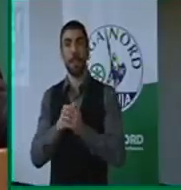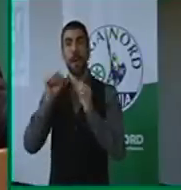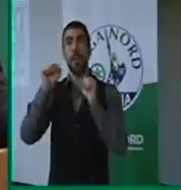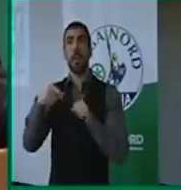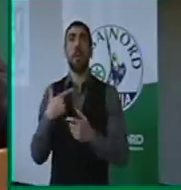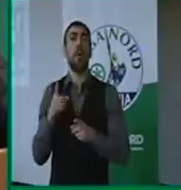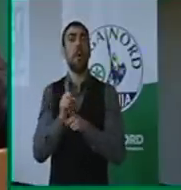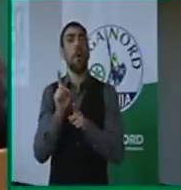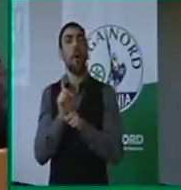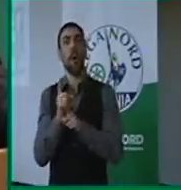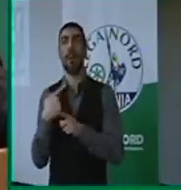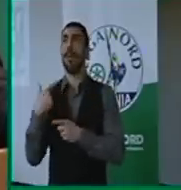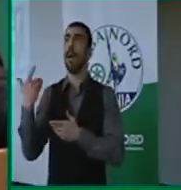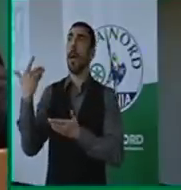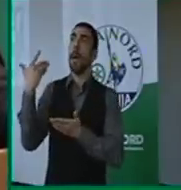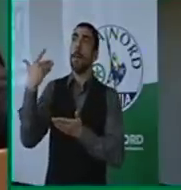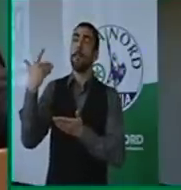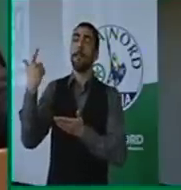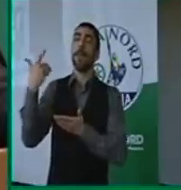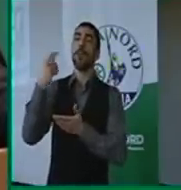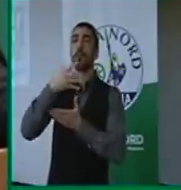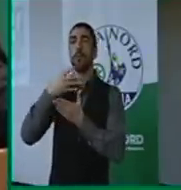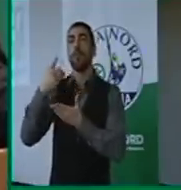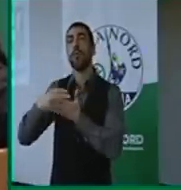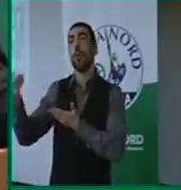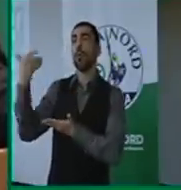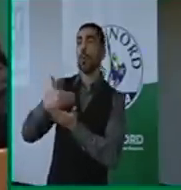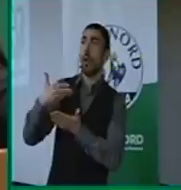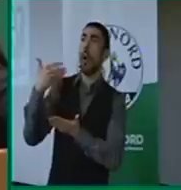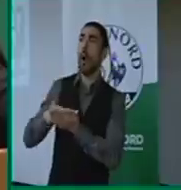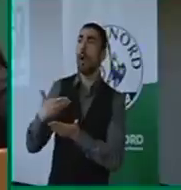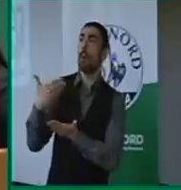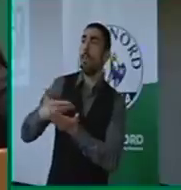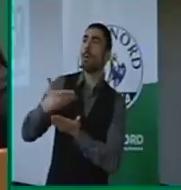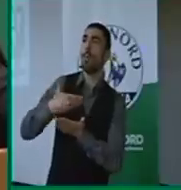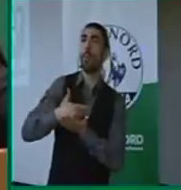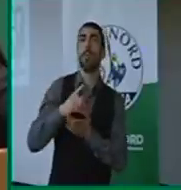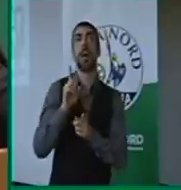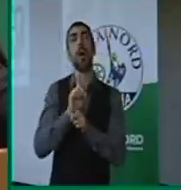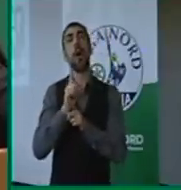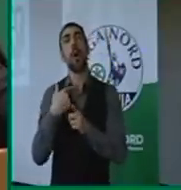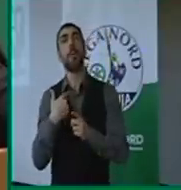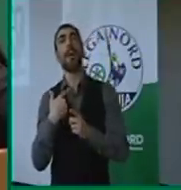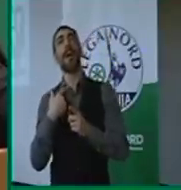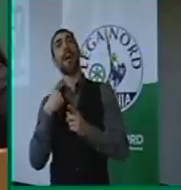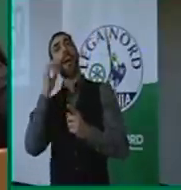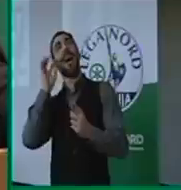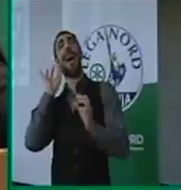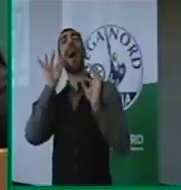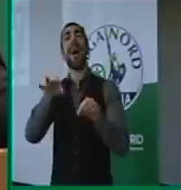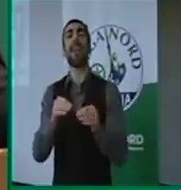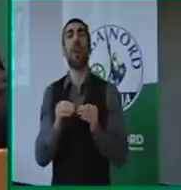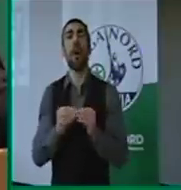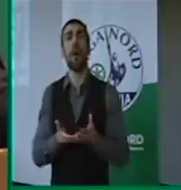soluzioni che ci propongono come geniali E risolutive cosa otteniamo